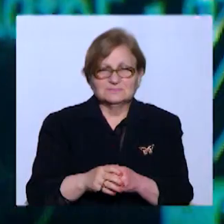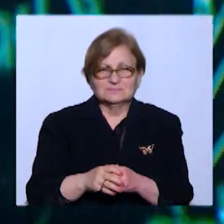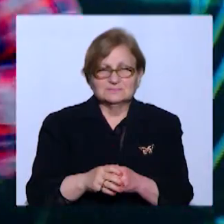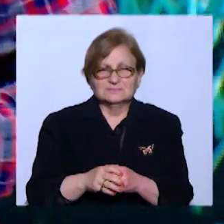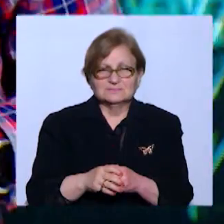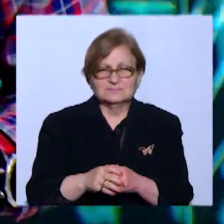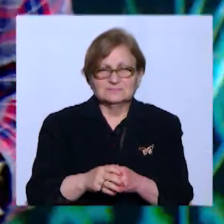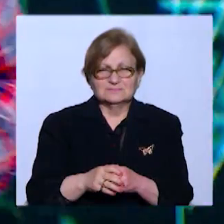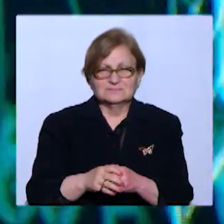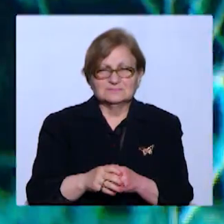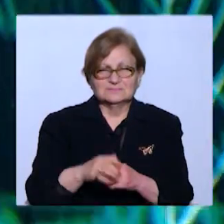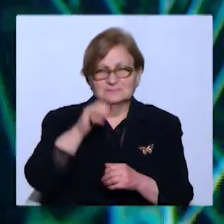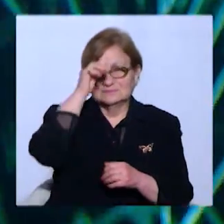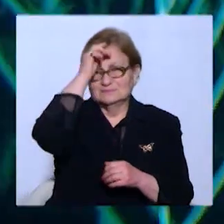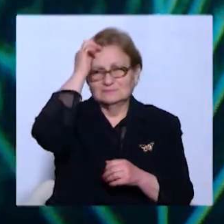და